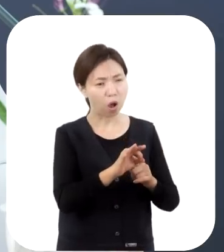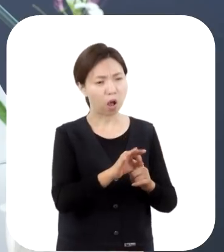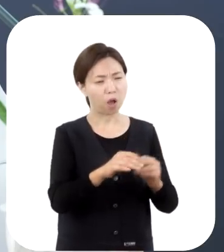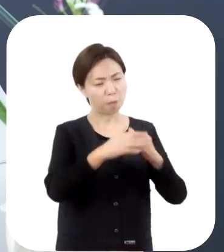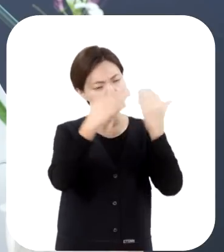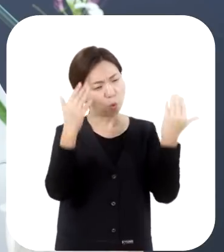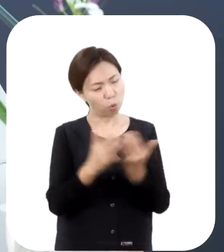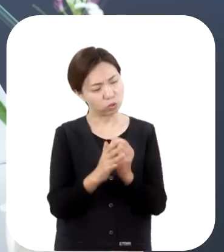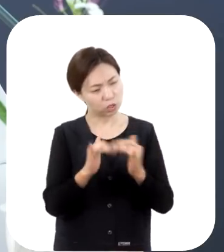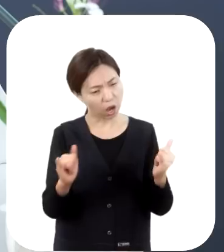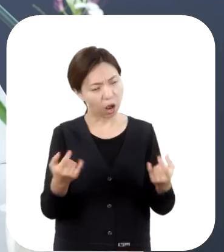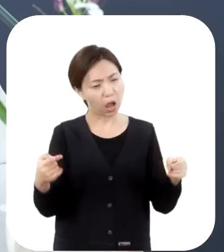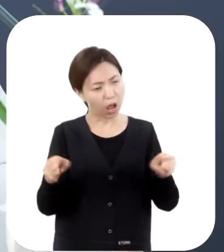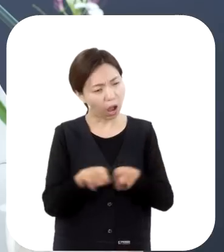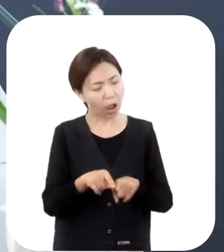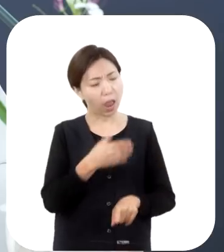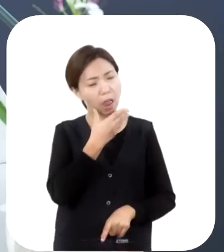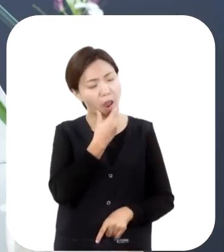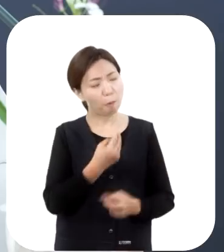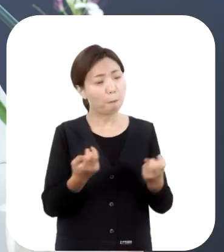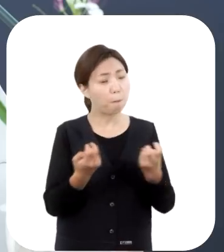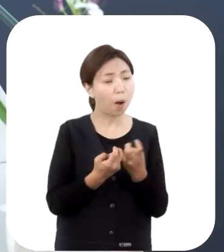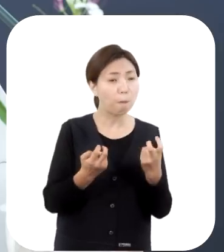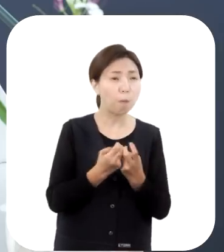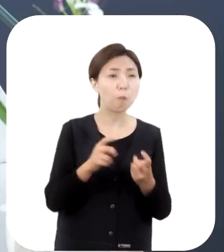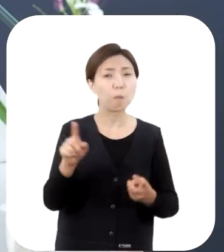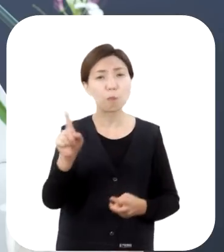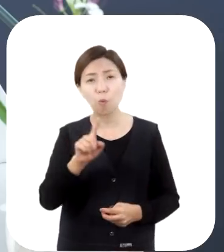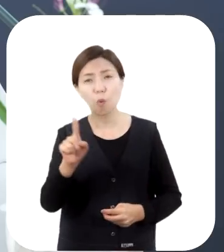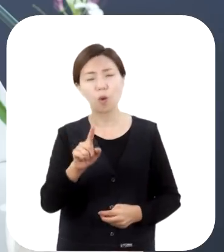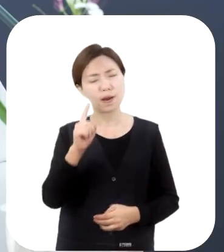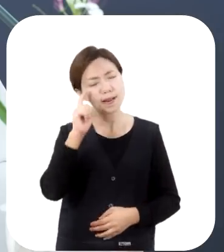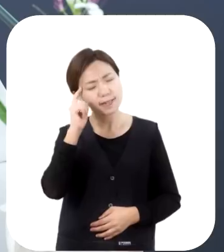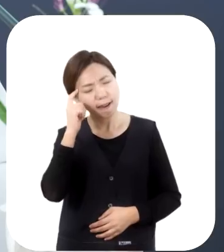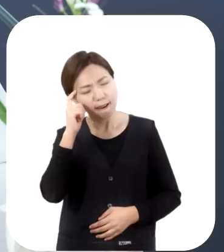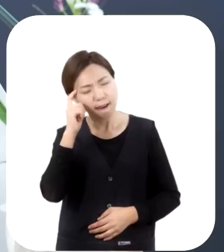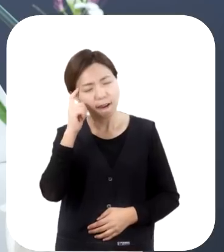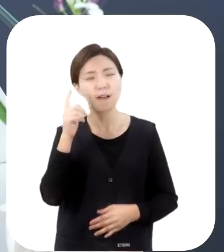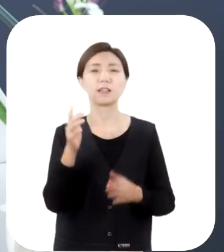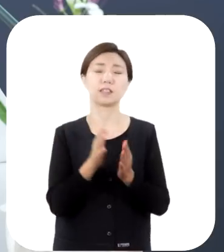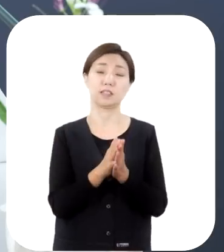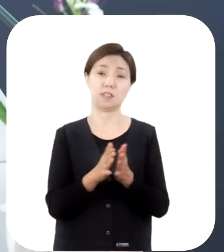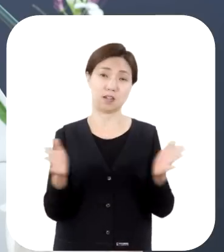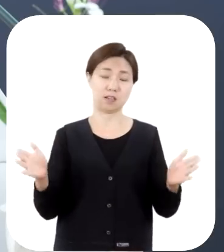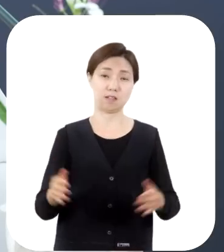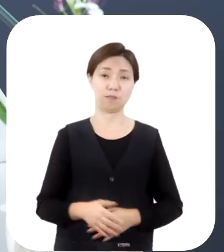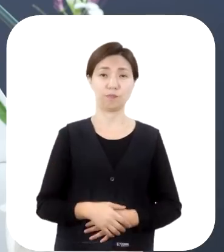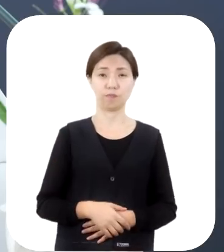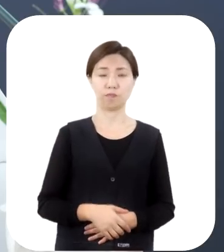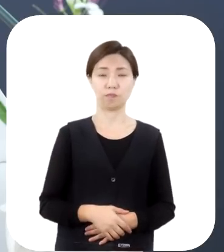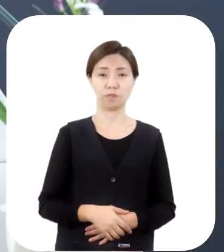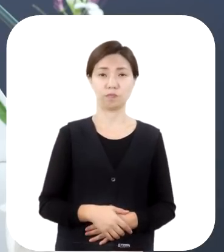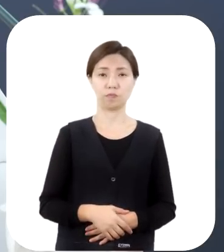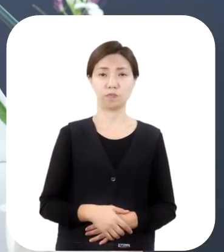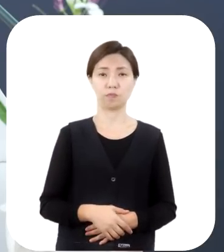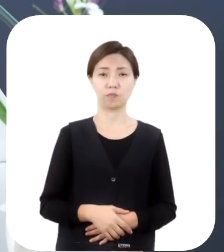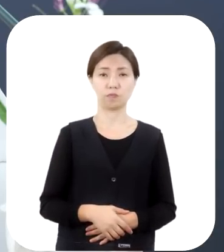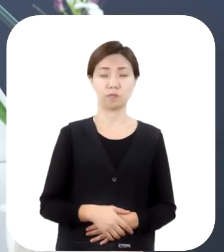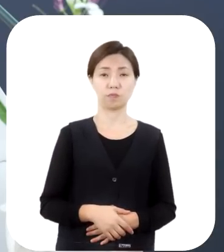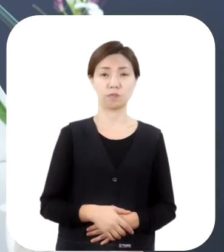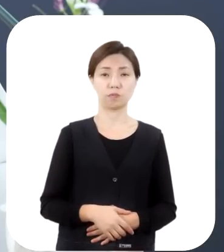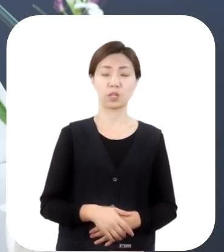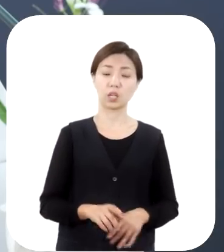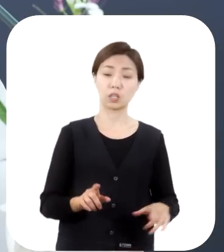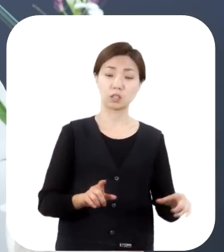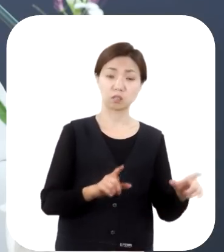다 함께 행복할 수 있는 길은 없을까? 이게 이제 문제 의식이었다. 이렇게